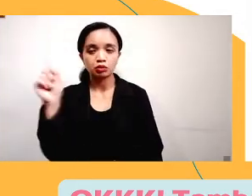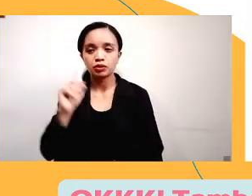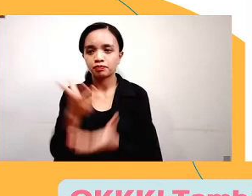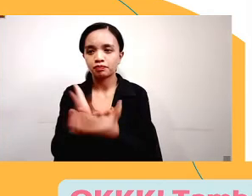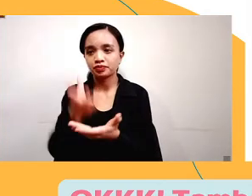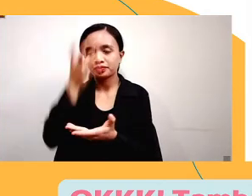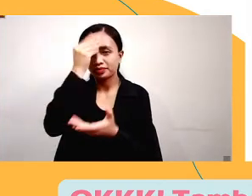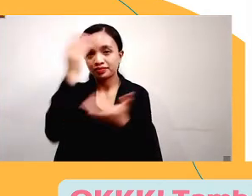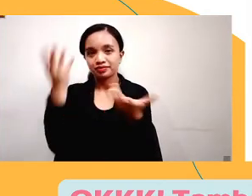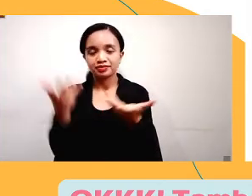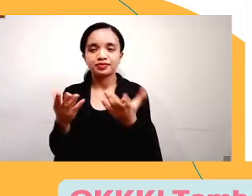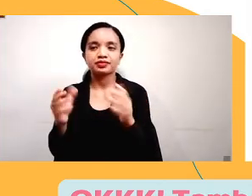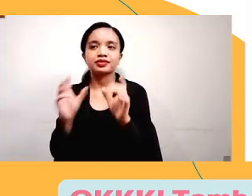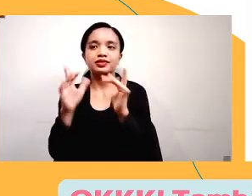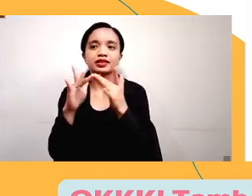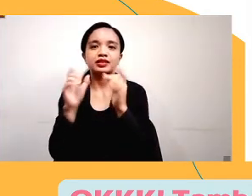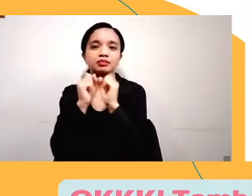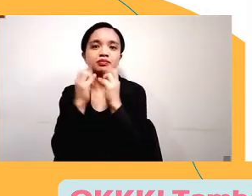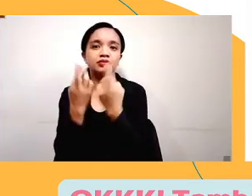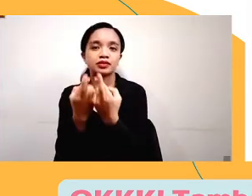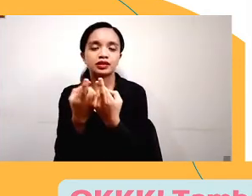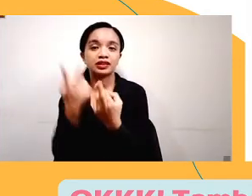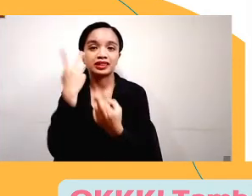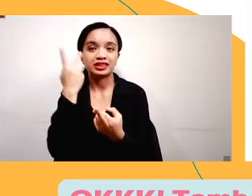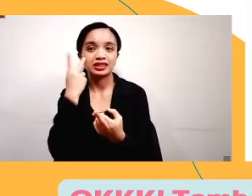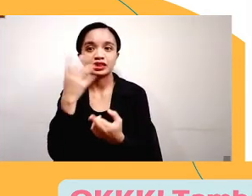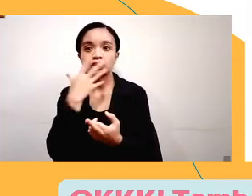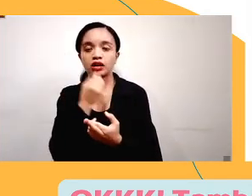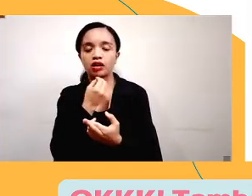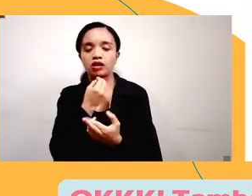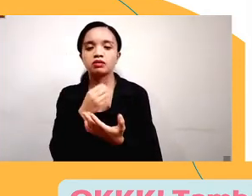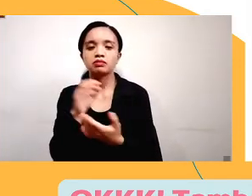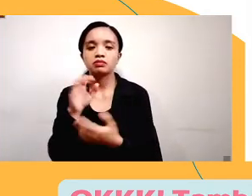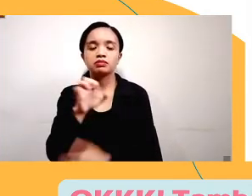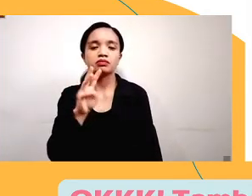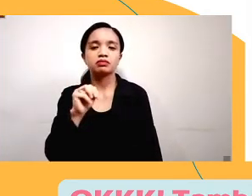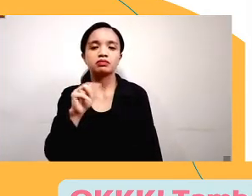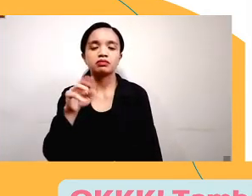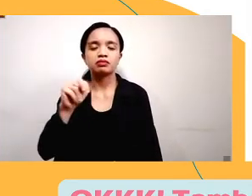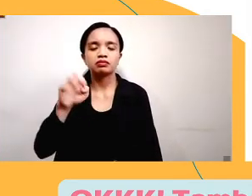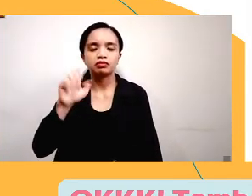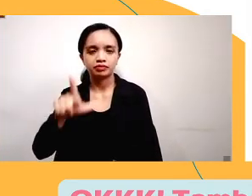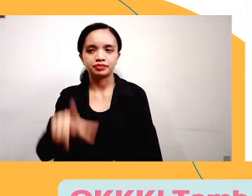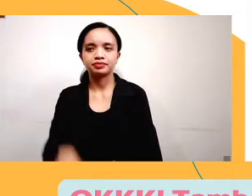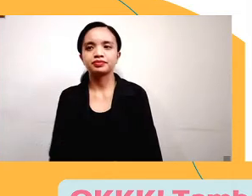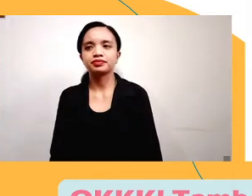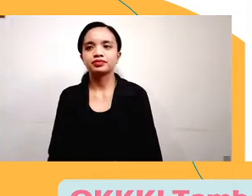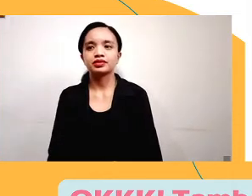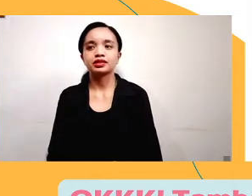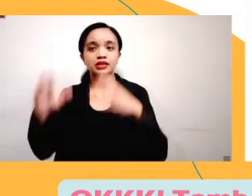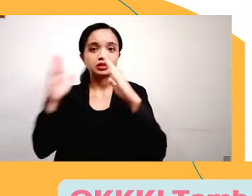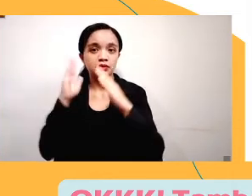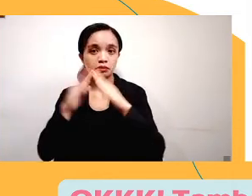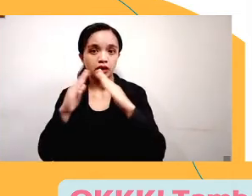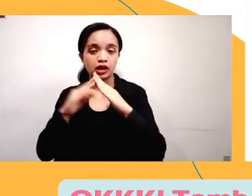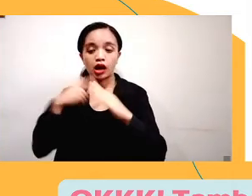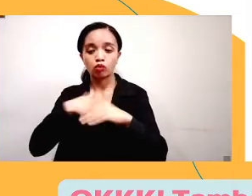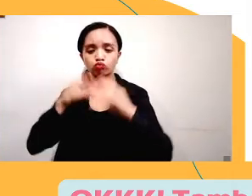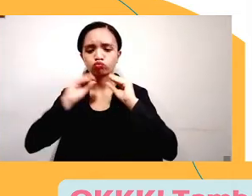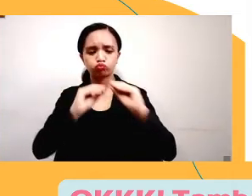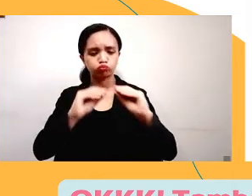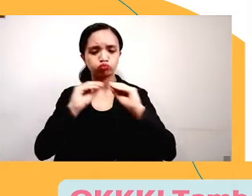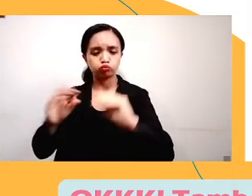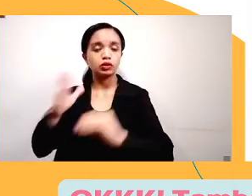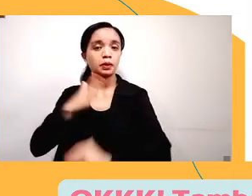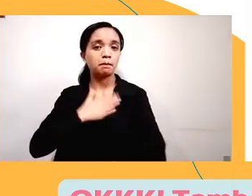mga sessions, I think sinishare ito ni Emmanuel sa kanyang mga kapwa. Okay? Sa bahay, tinuturuan ko ang nakakabata kong